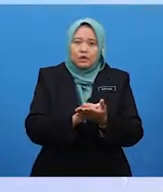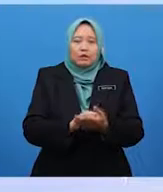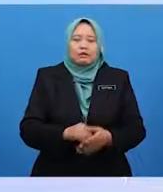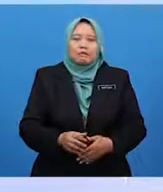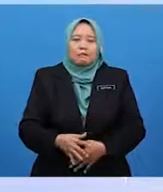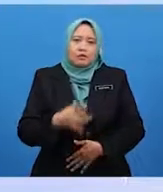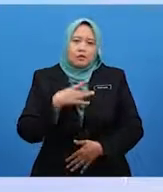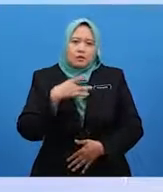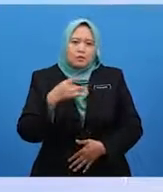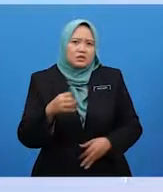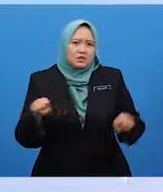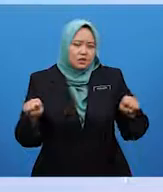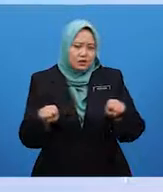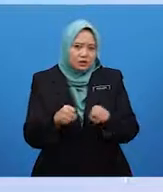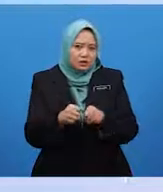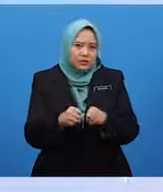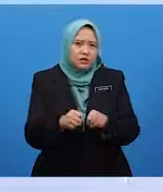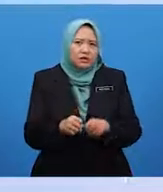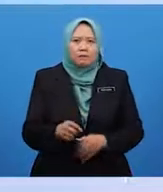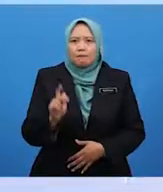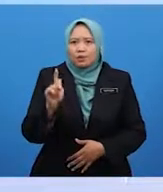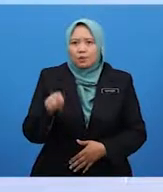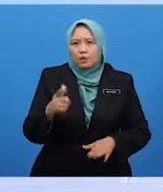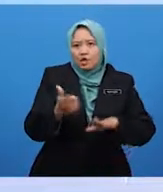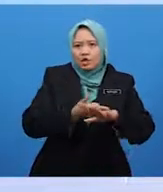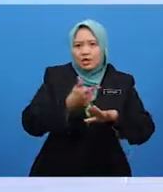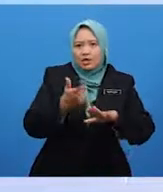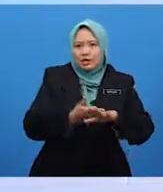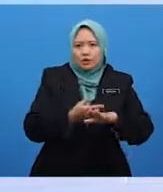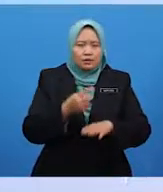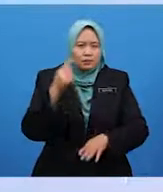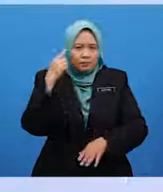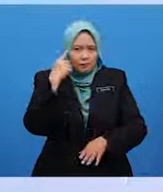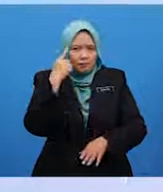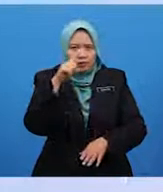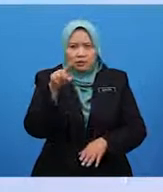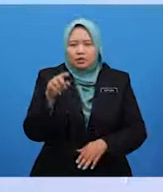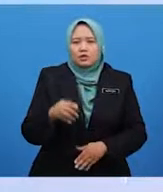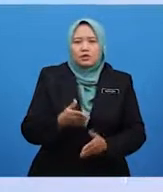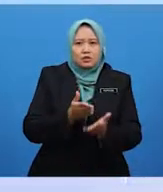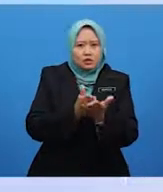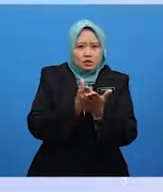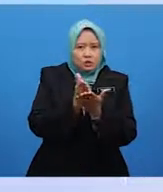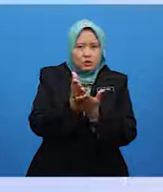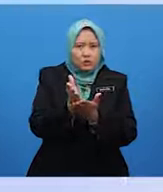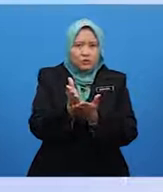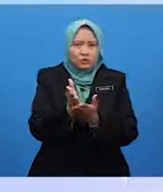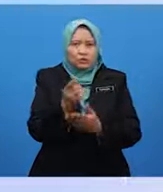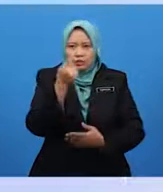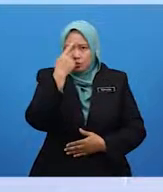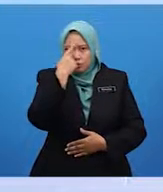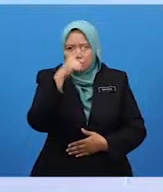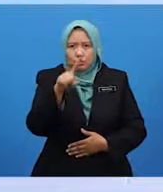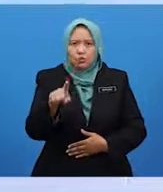bahawa penggemar seni atau seniman perlu melatih panca inderanya secara berterusan. Hal ini